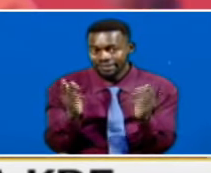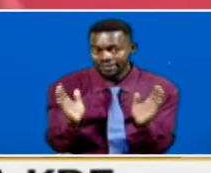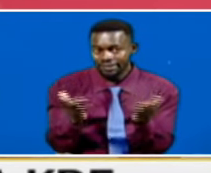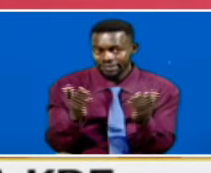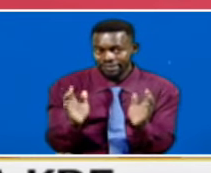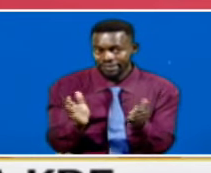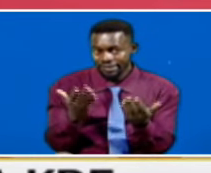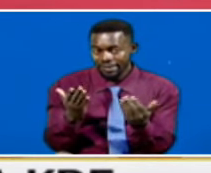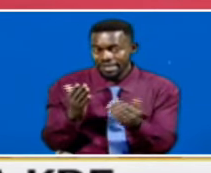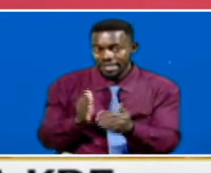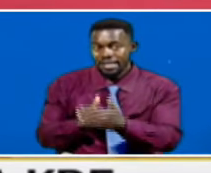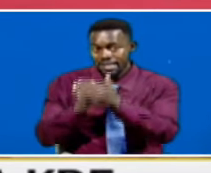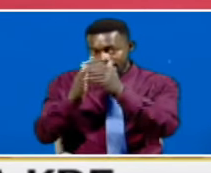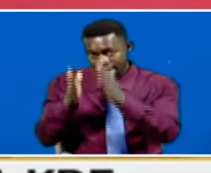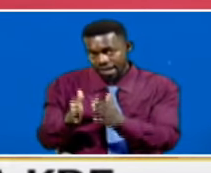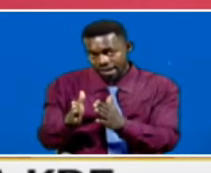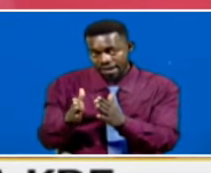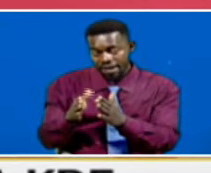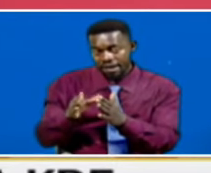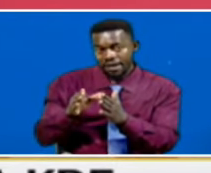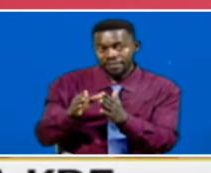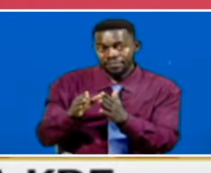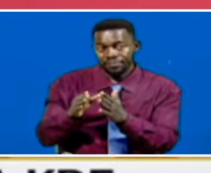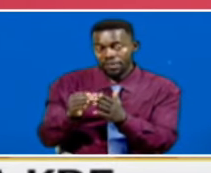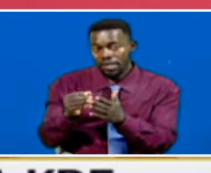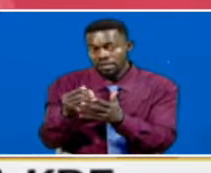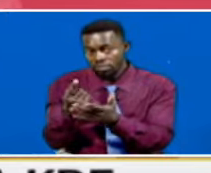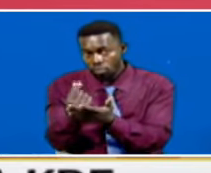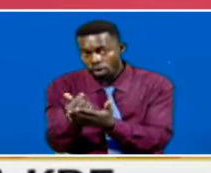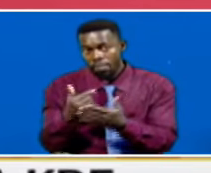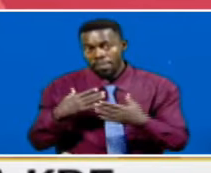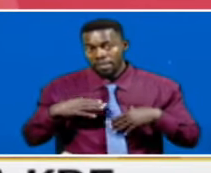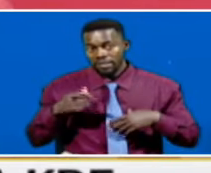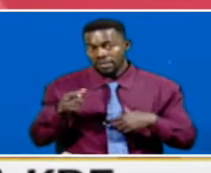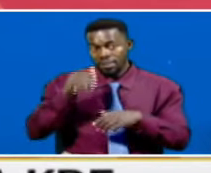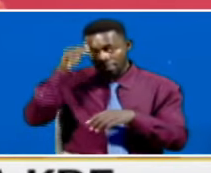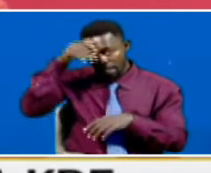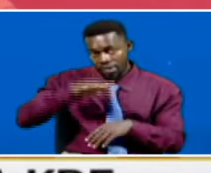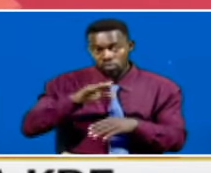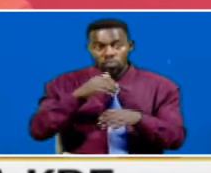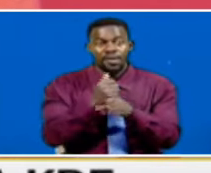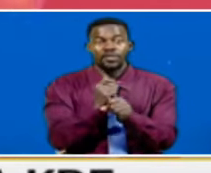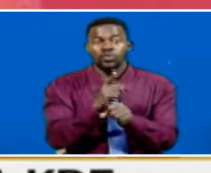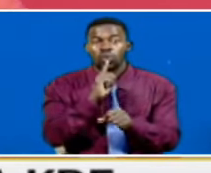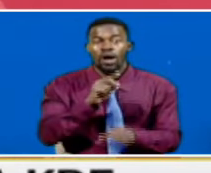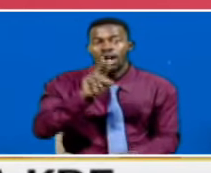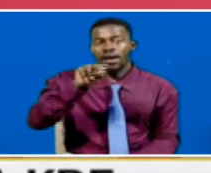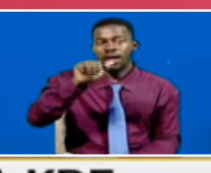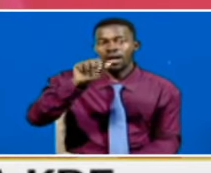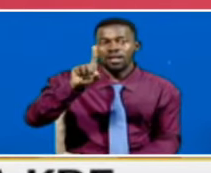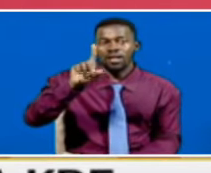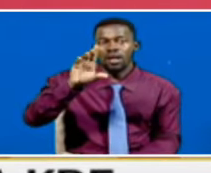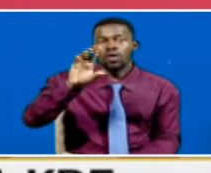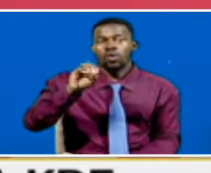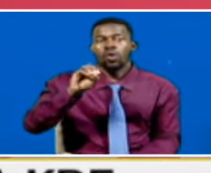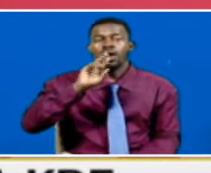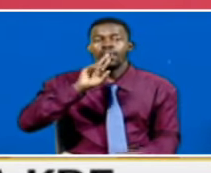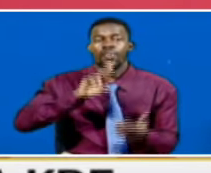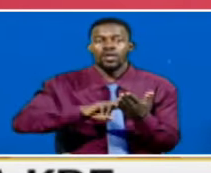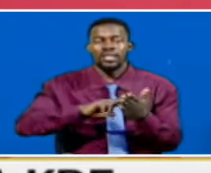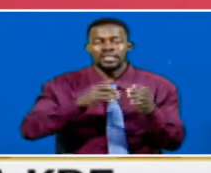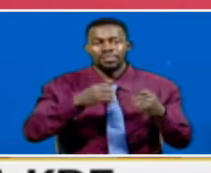minority leader here to make sure that that report is implemented to the